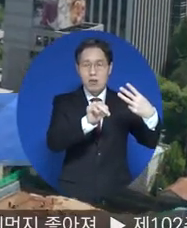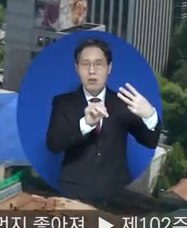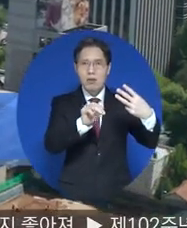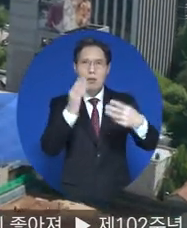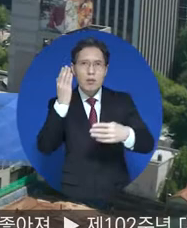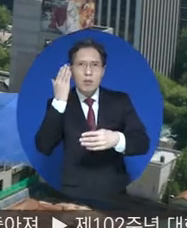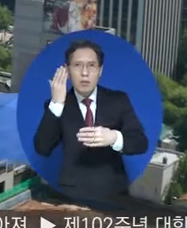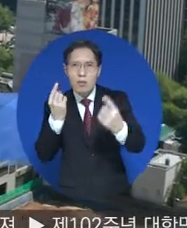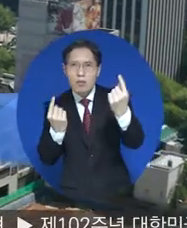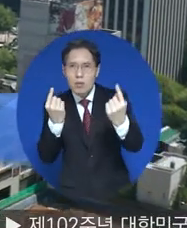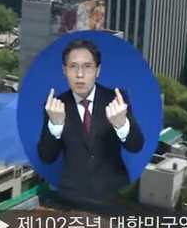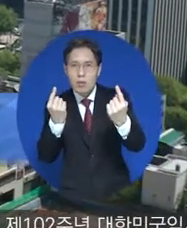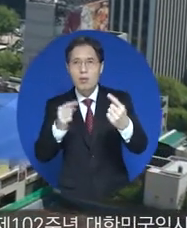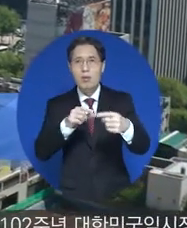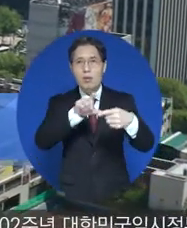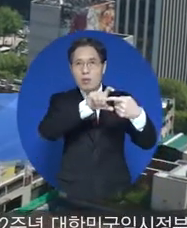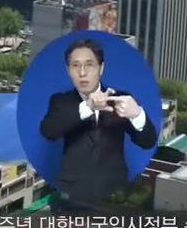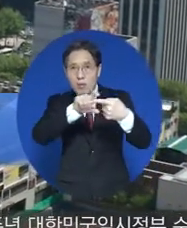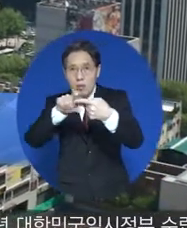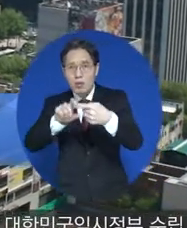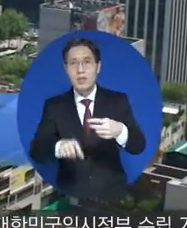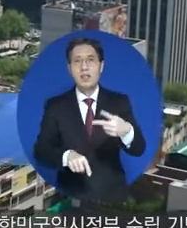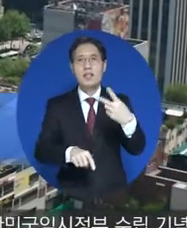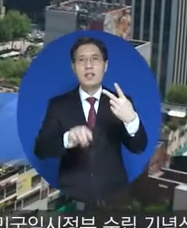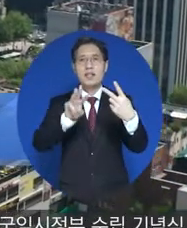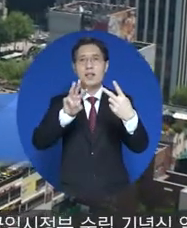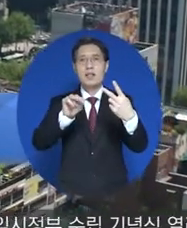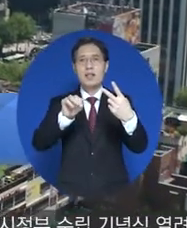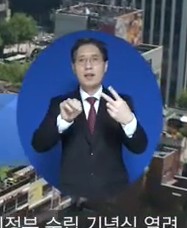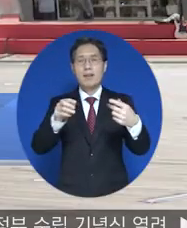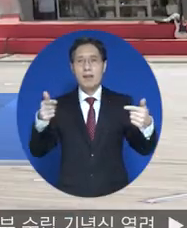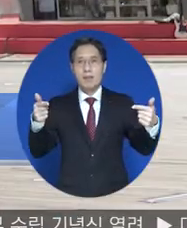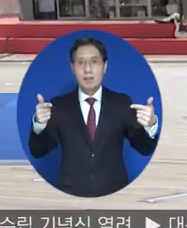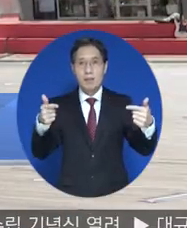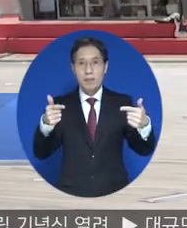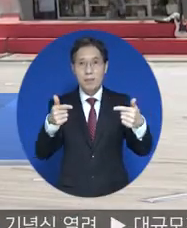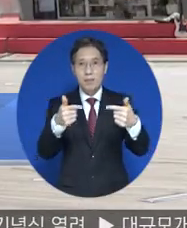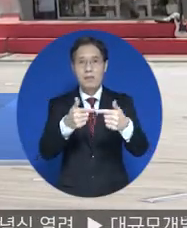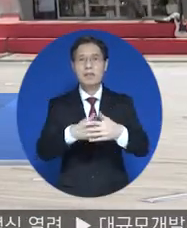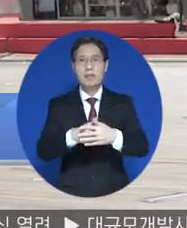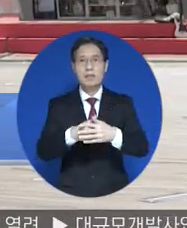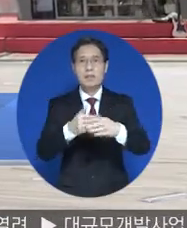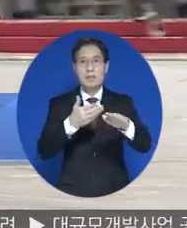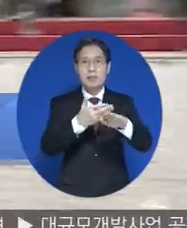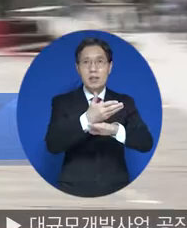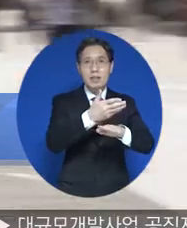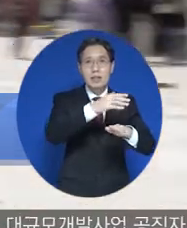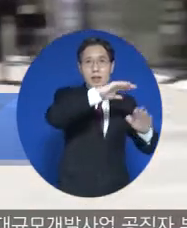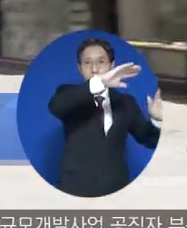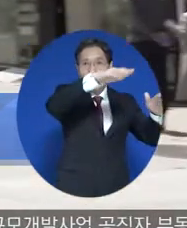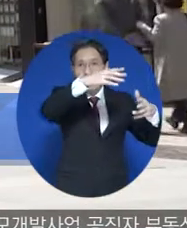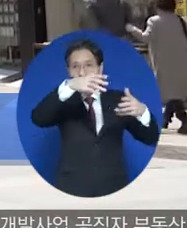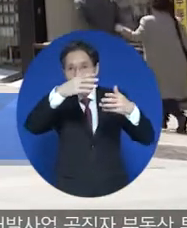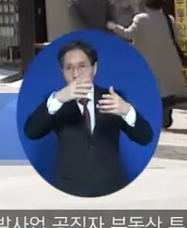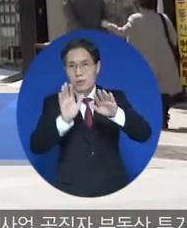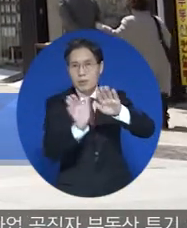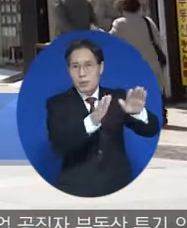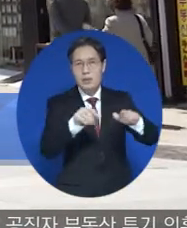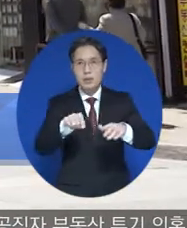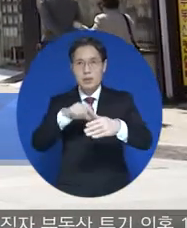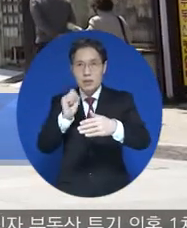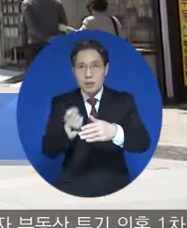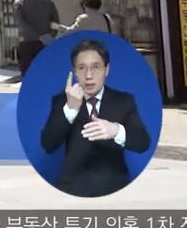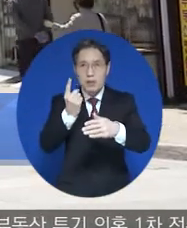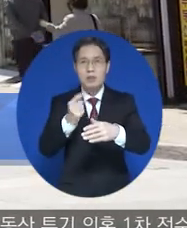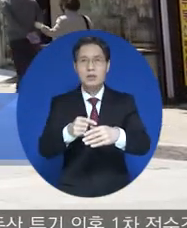기관과 비교해 의 평균이 마이크로 g 이 낮아졌습니다 외부 유입을 제외한 자체 미세먼지 발생 원이